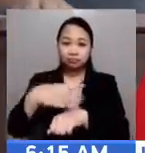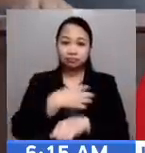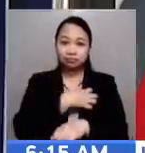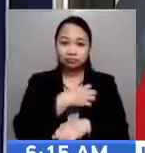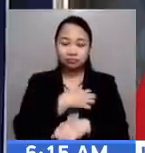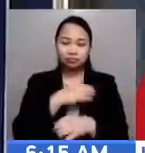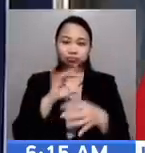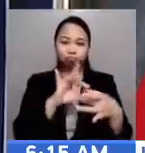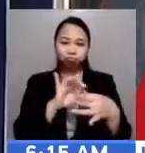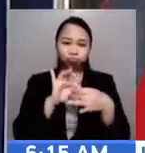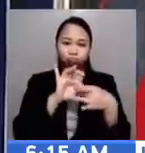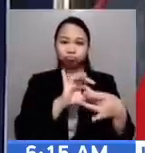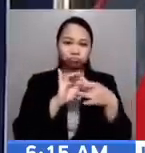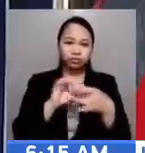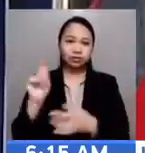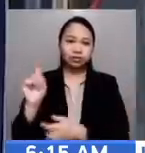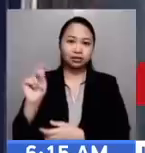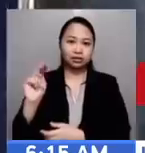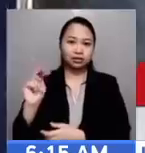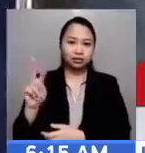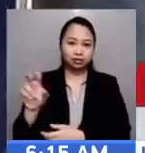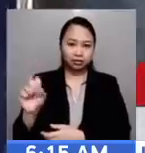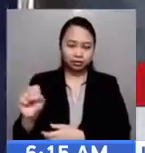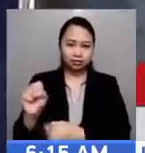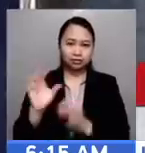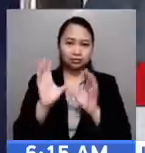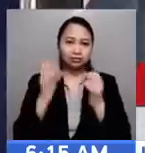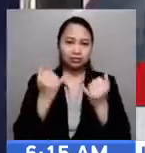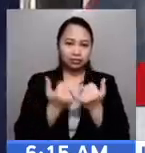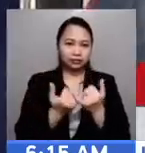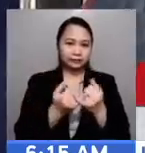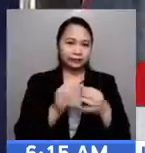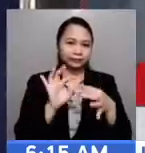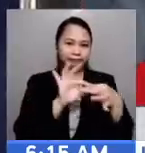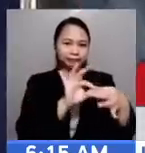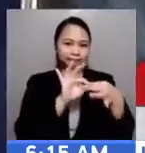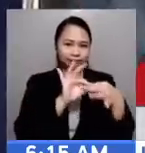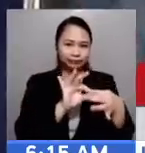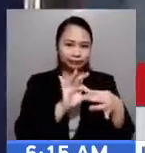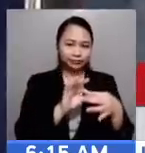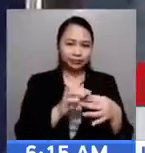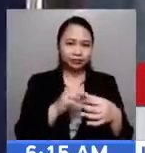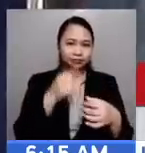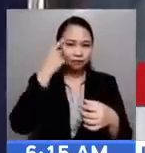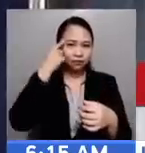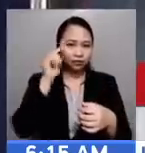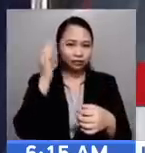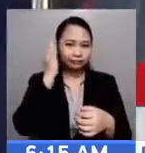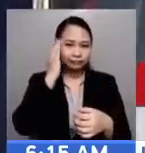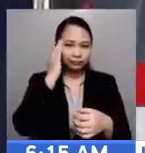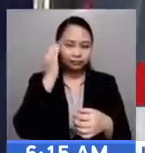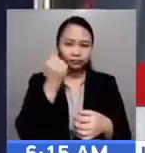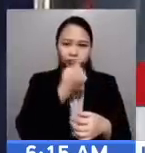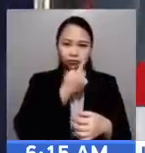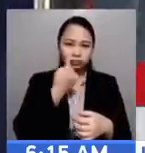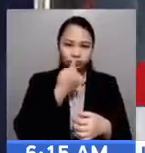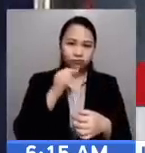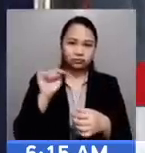Company. Makikipag-coordinate din po kami para po malaman kung sino po yung mismong nakarehistro doon